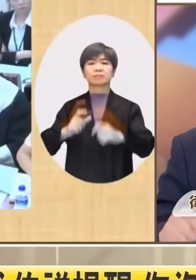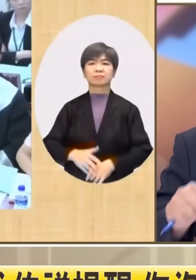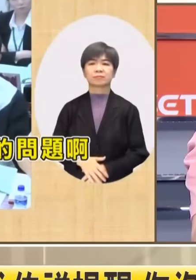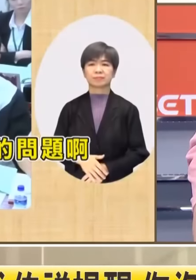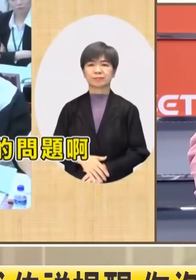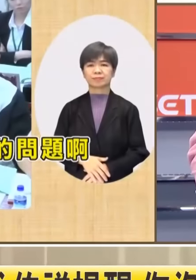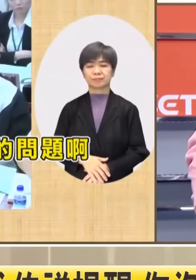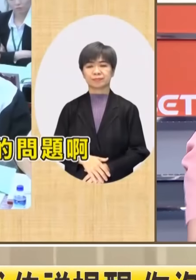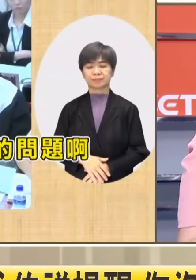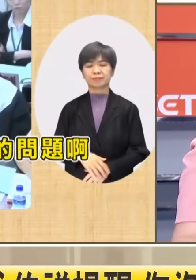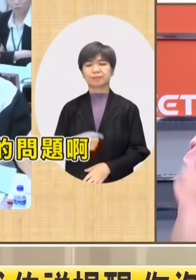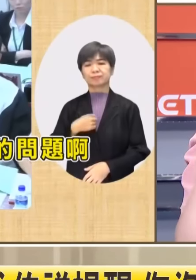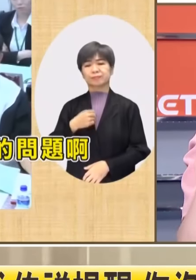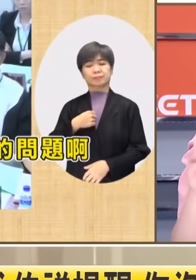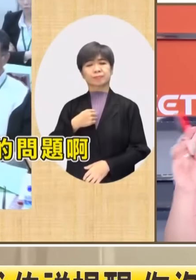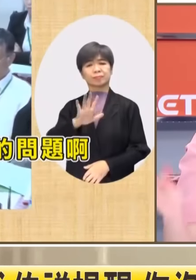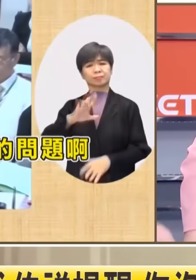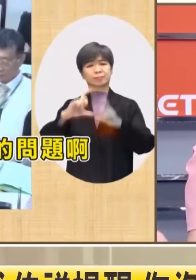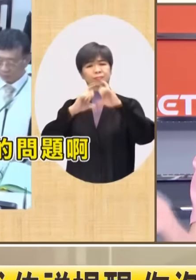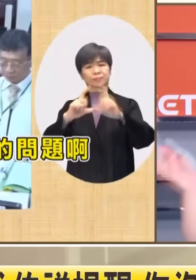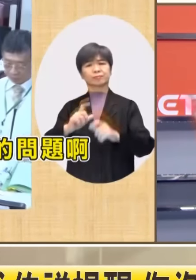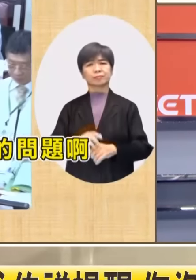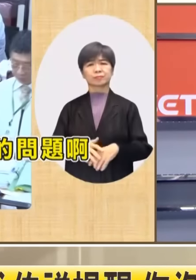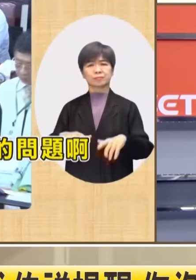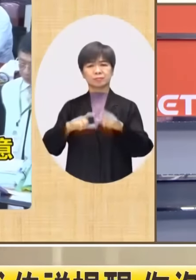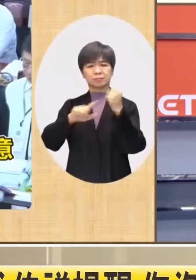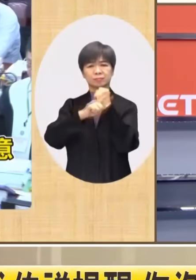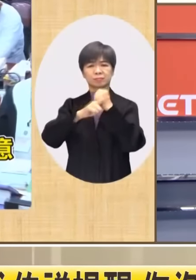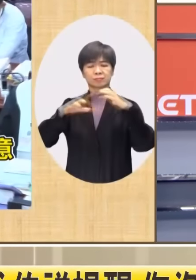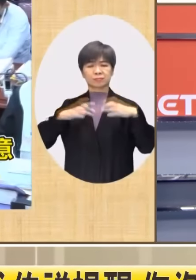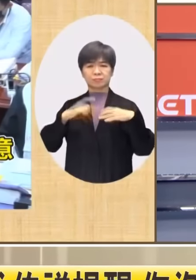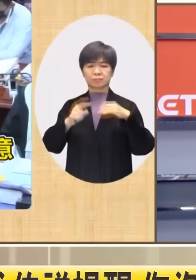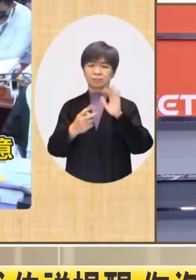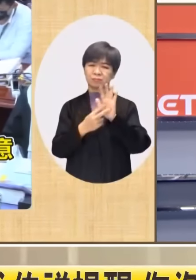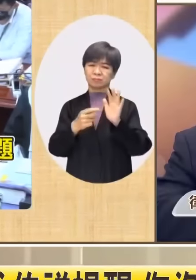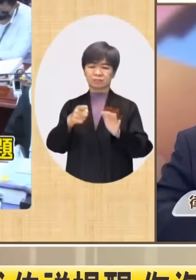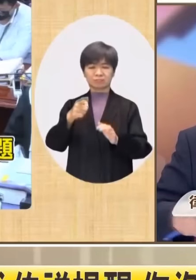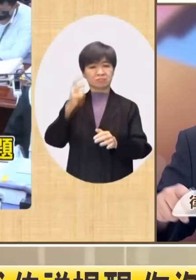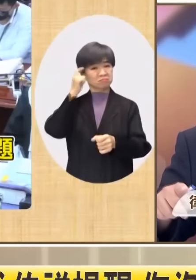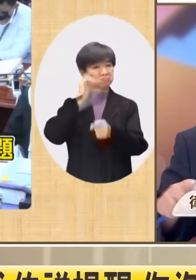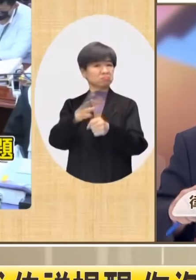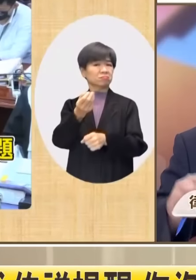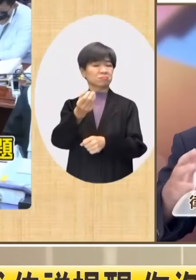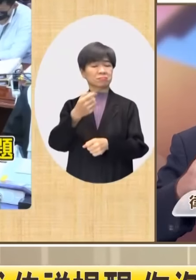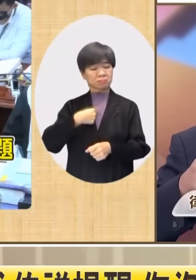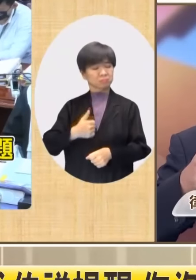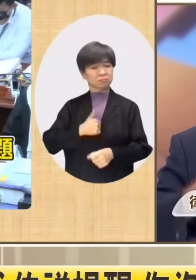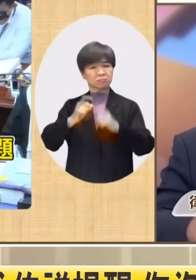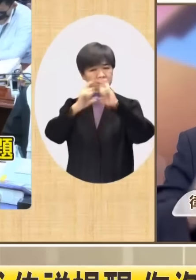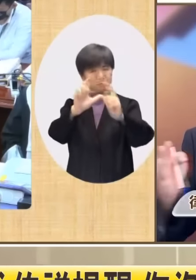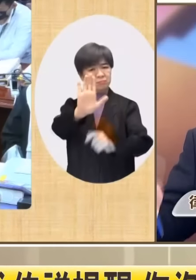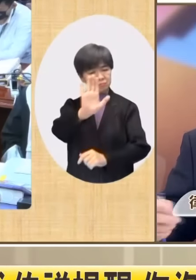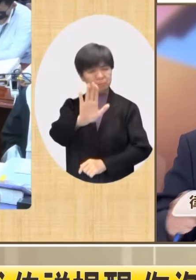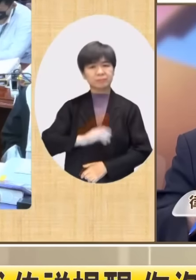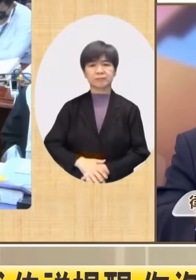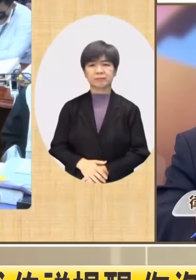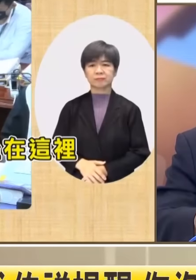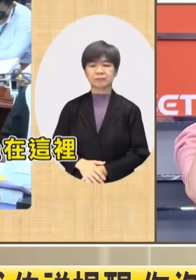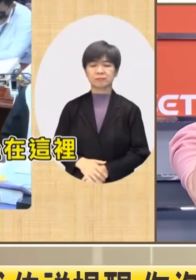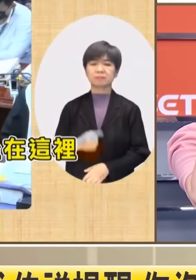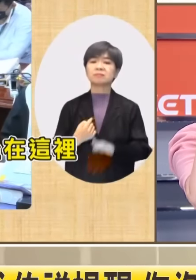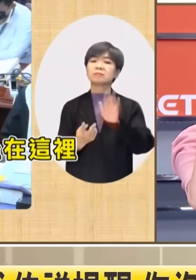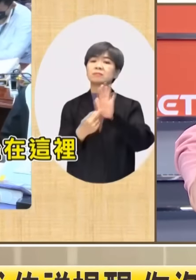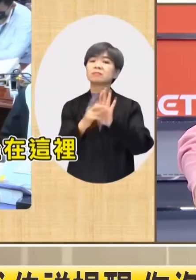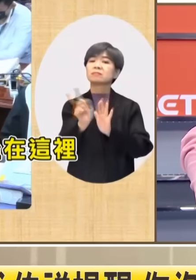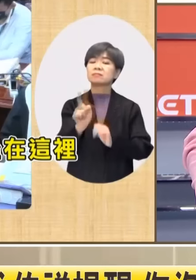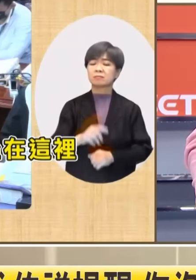票。 意思是说，这个如果不 OK 的话，我们是全部退回原点了， 全部的法律都会无效，因为它是通过这样的程序。 啊，这次不是就